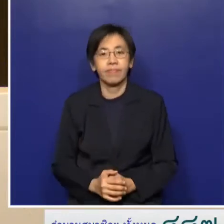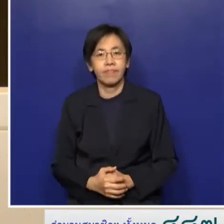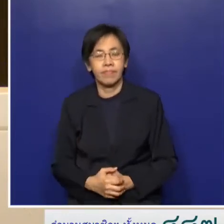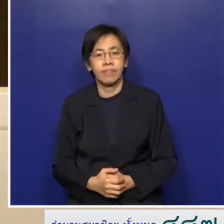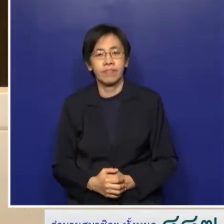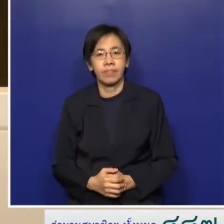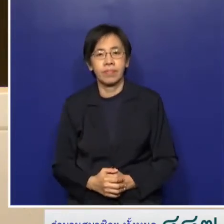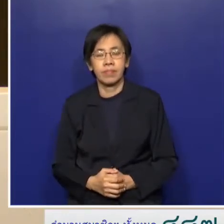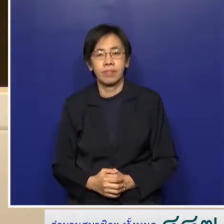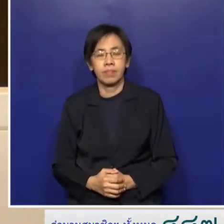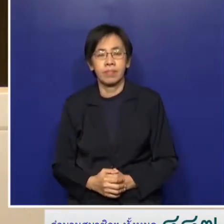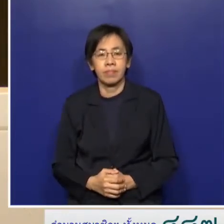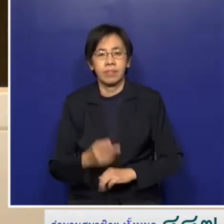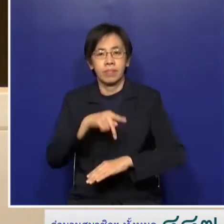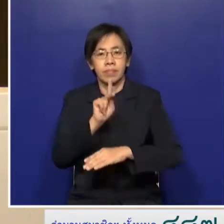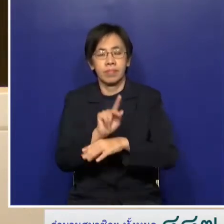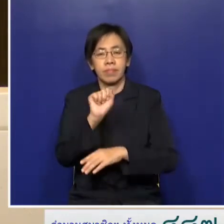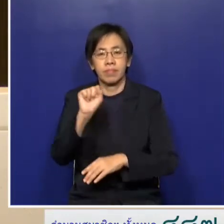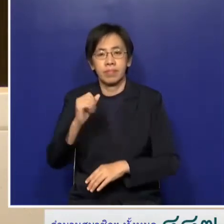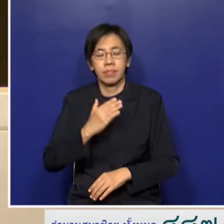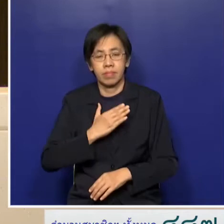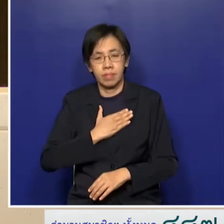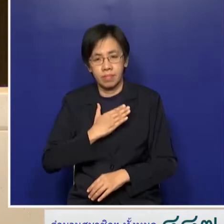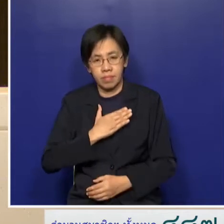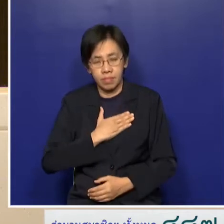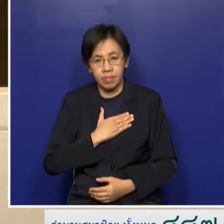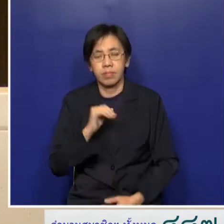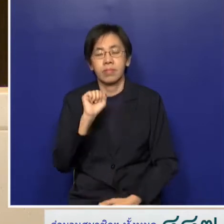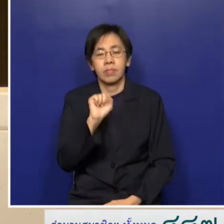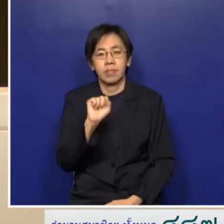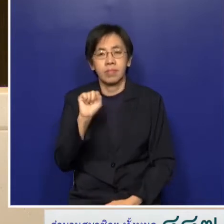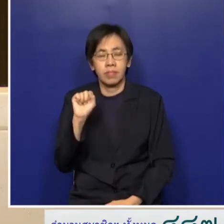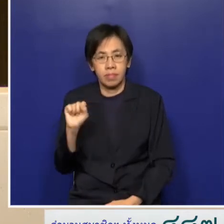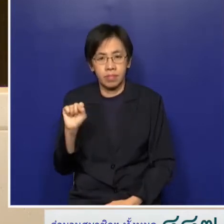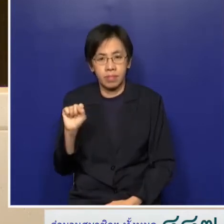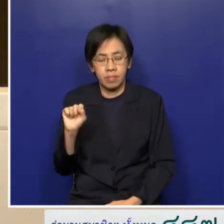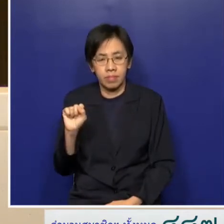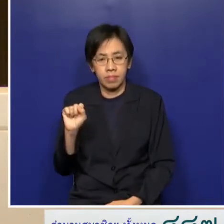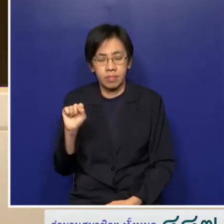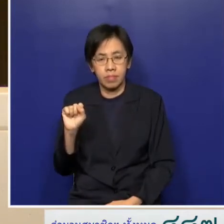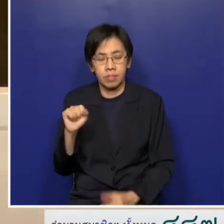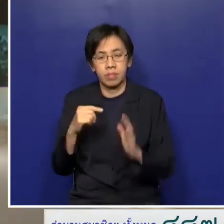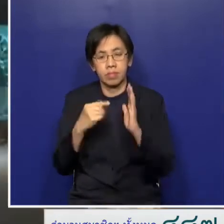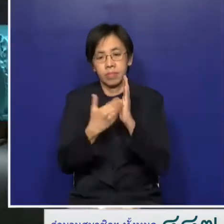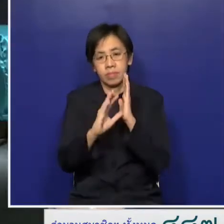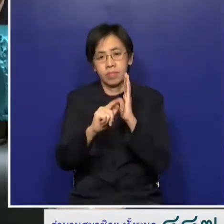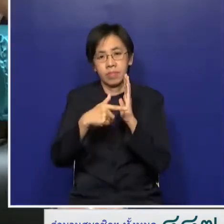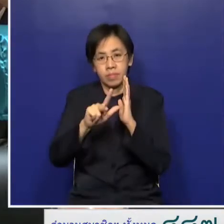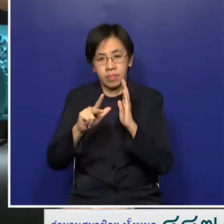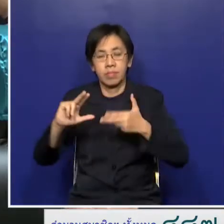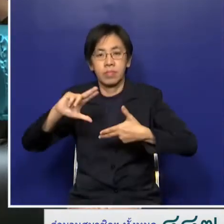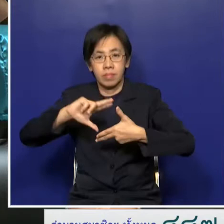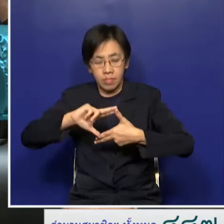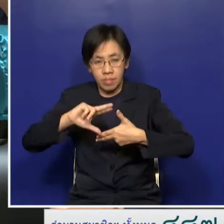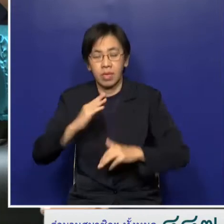กราบเรียนท่านประธานสภาที่เคารพกับผมสมฤทธิ์แทนทรัพย์สมาชิกสภาผู้แทนราษฎรจังหวัดชัยภูมิพลังประชารัฐกับ